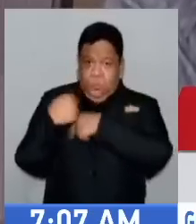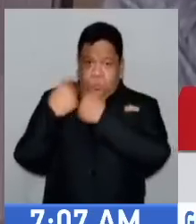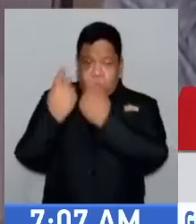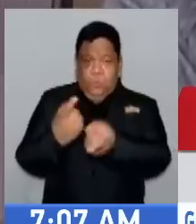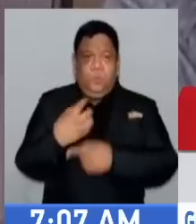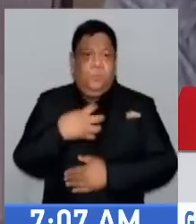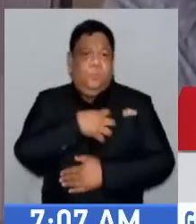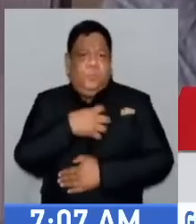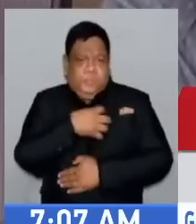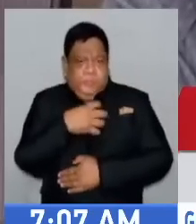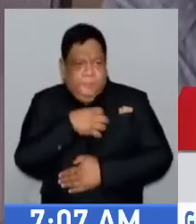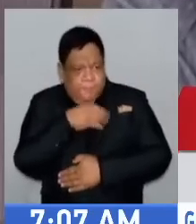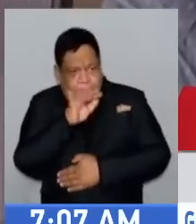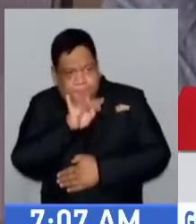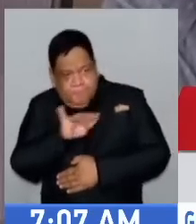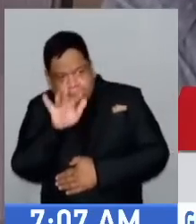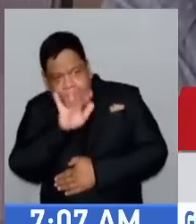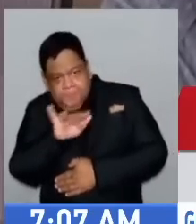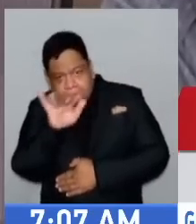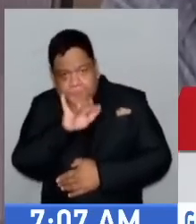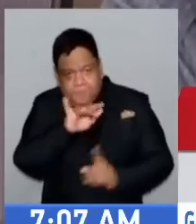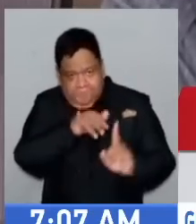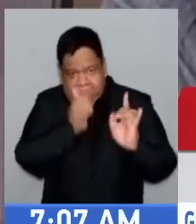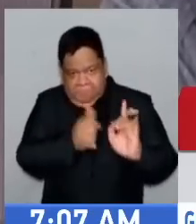mga ilang